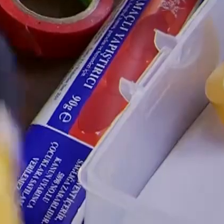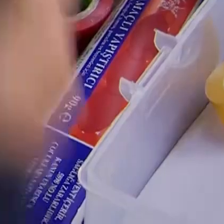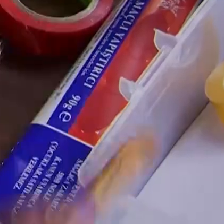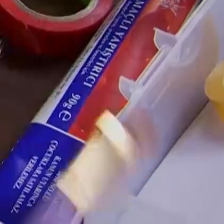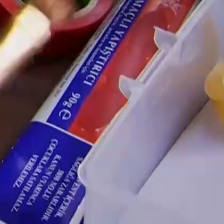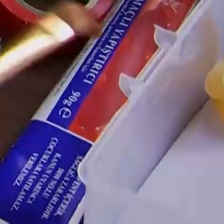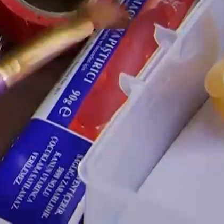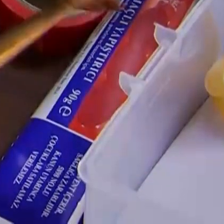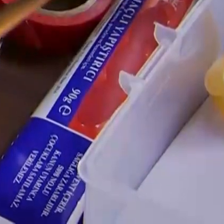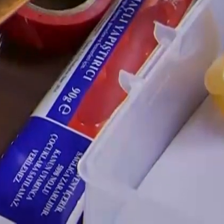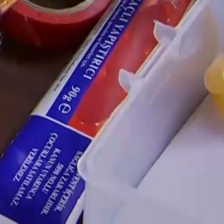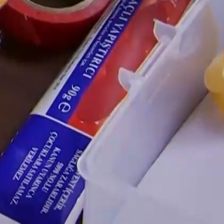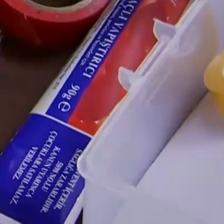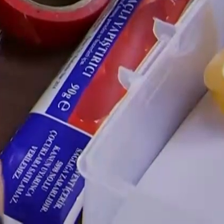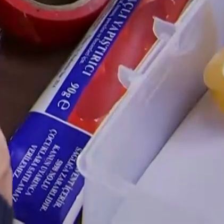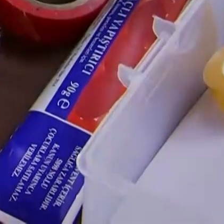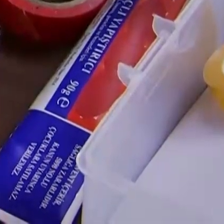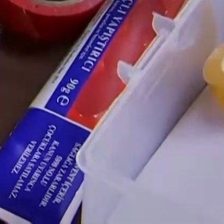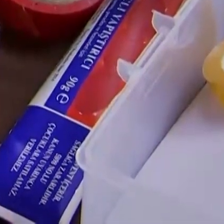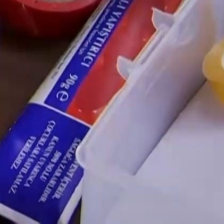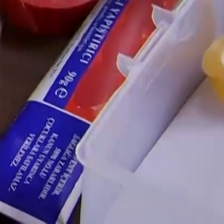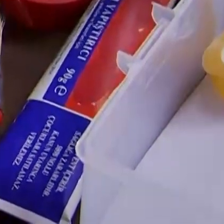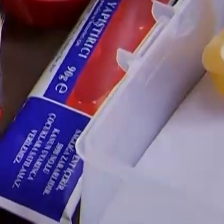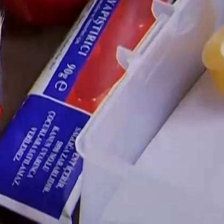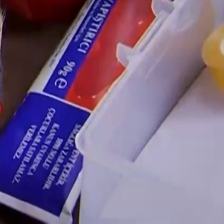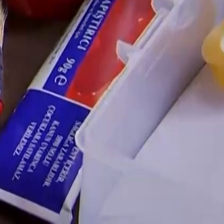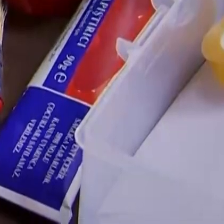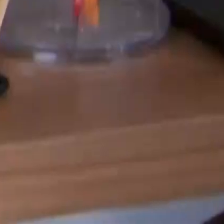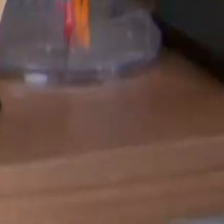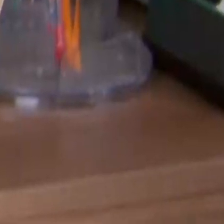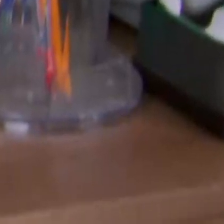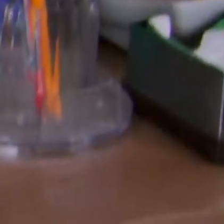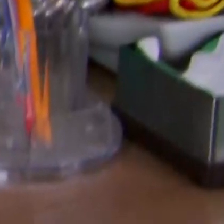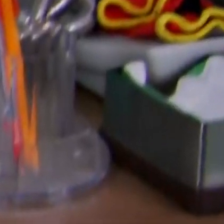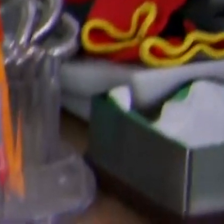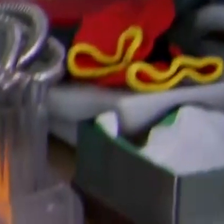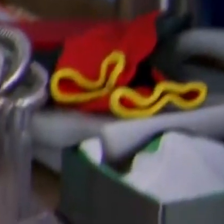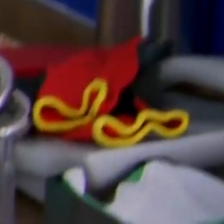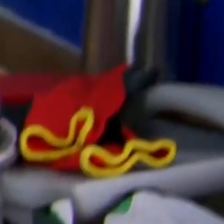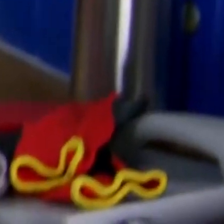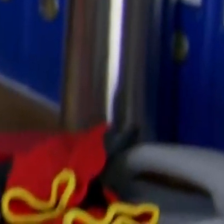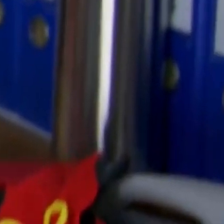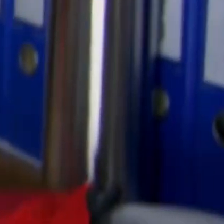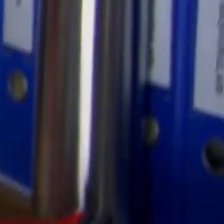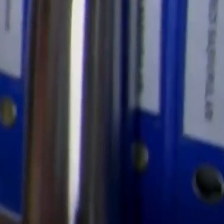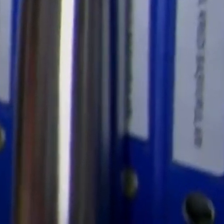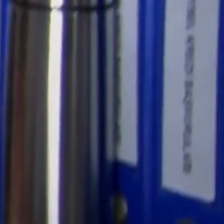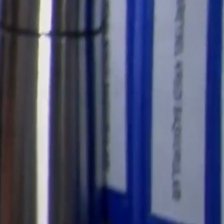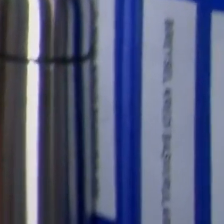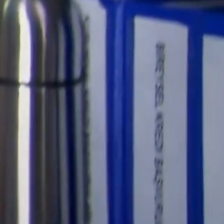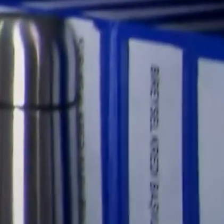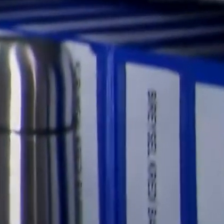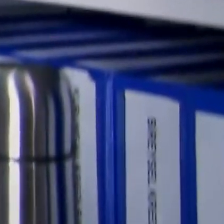ve fırçalar, büyüteç, makas. Şükrü parçaları birleştirdi. Aydoğan'ın masası ıvır zıvırla